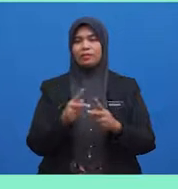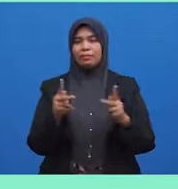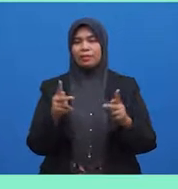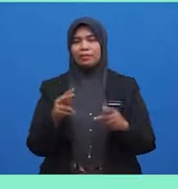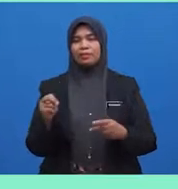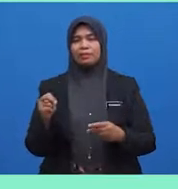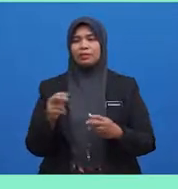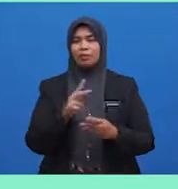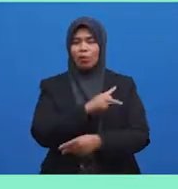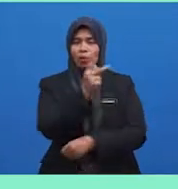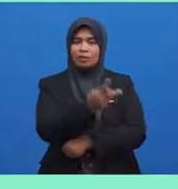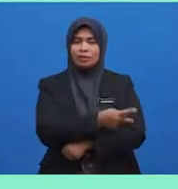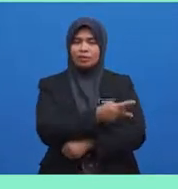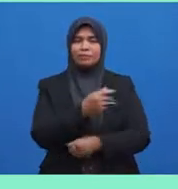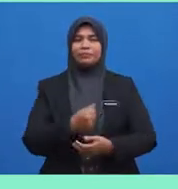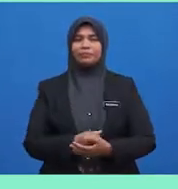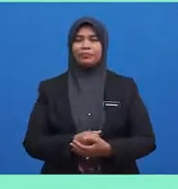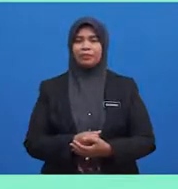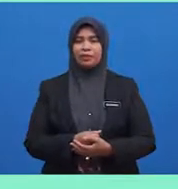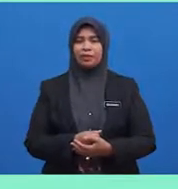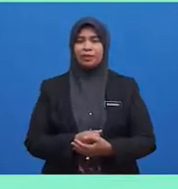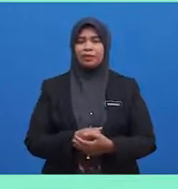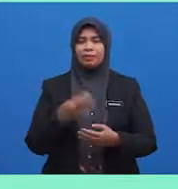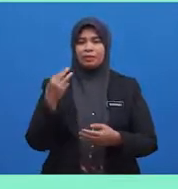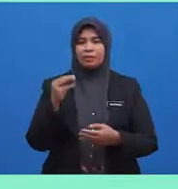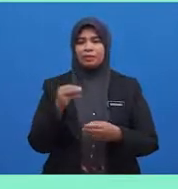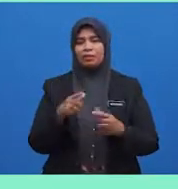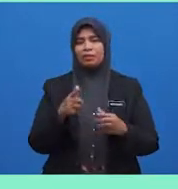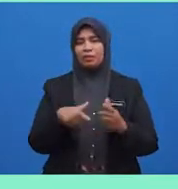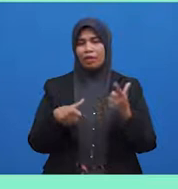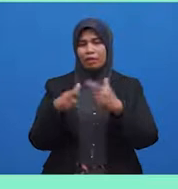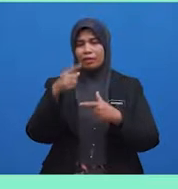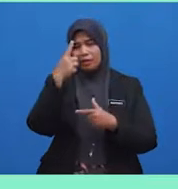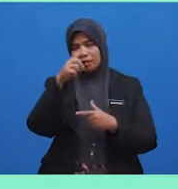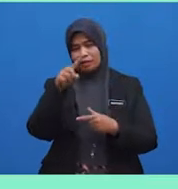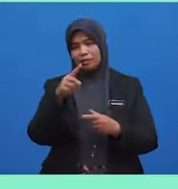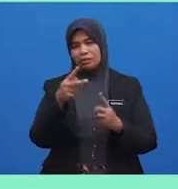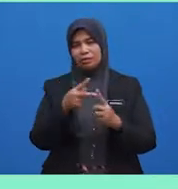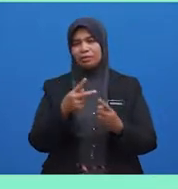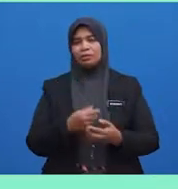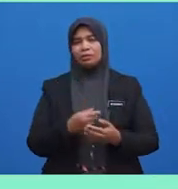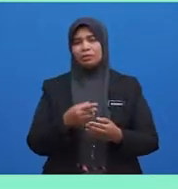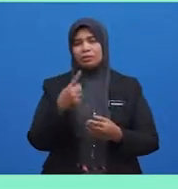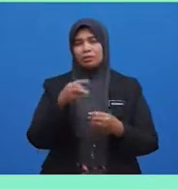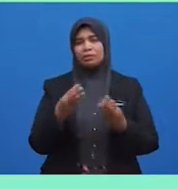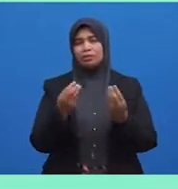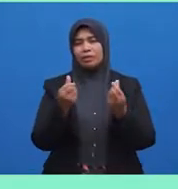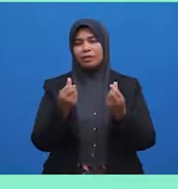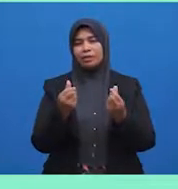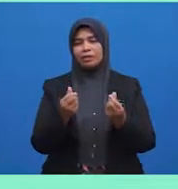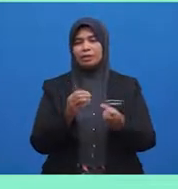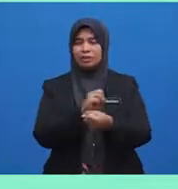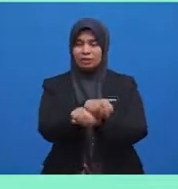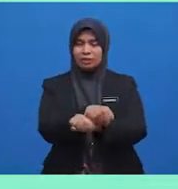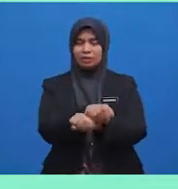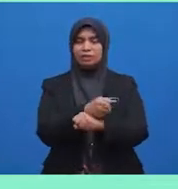Barat ini berlayar keluar dari bumi Eropah bagi mencari peluang untuk mendapatkan tanah jajahan dan kekayaan hasil bumi